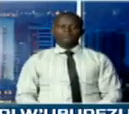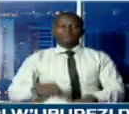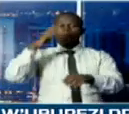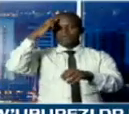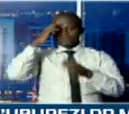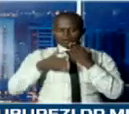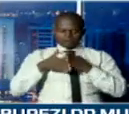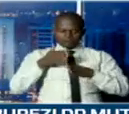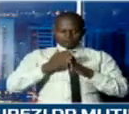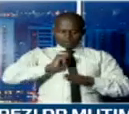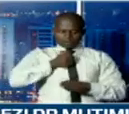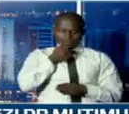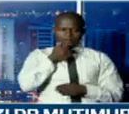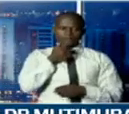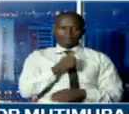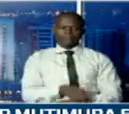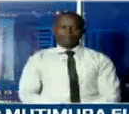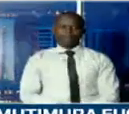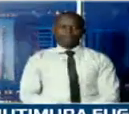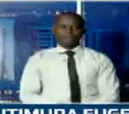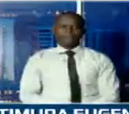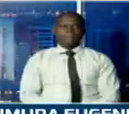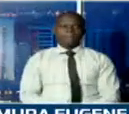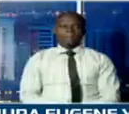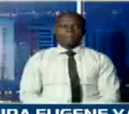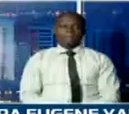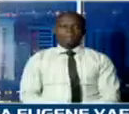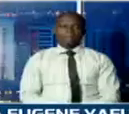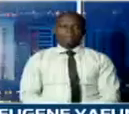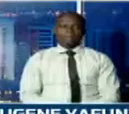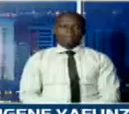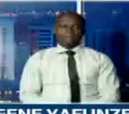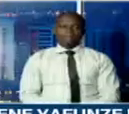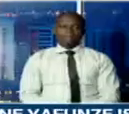"Kwibuka twiyubaka". Kwizera John Patrick, Televiziyo Rwanda, Kigali.